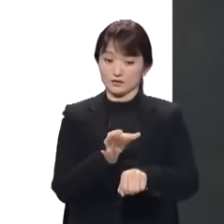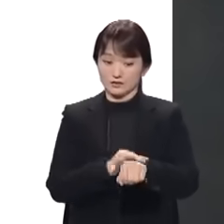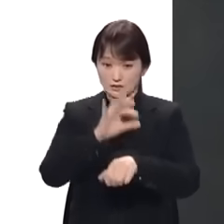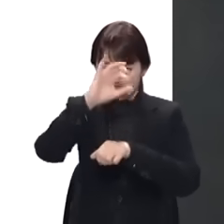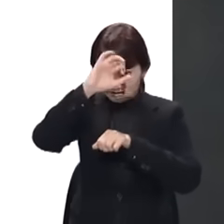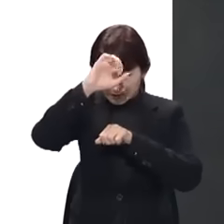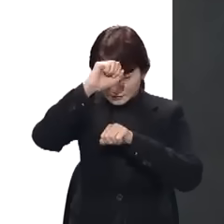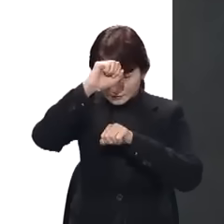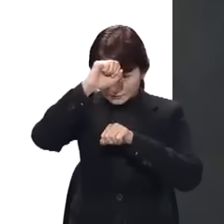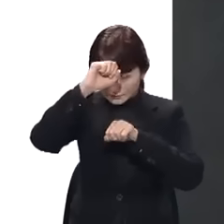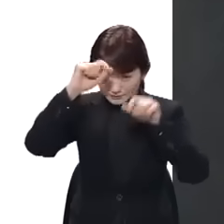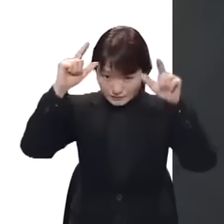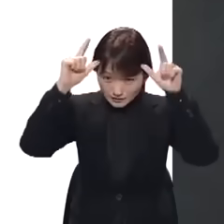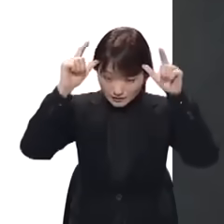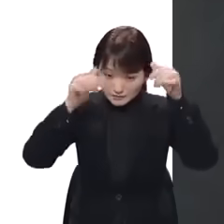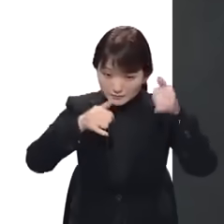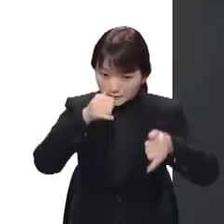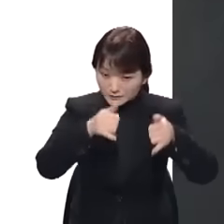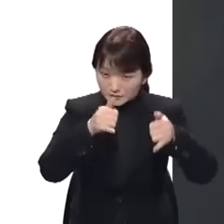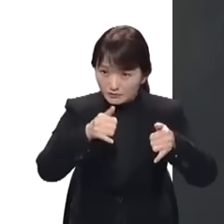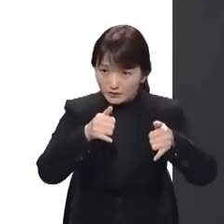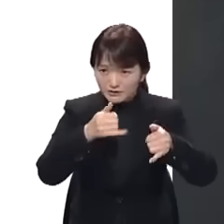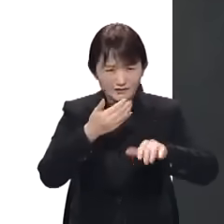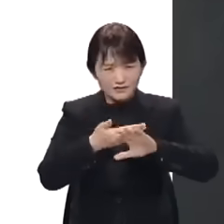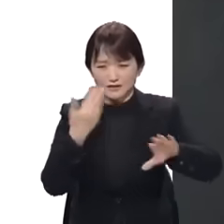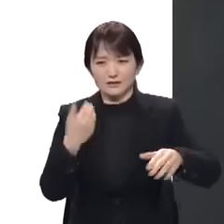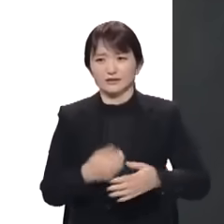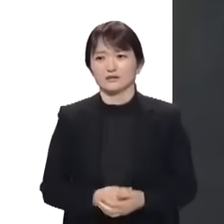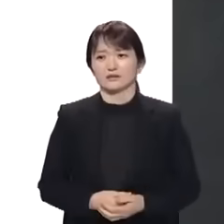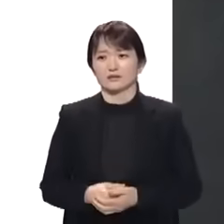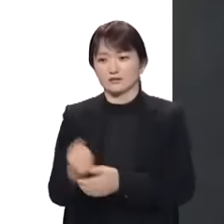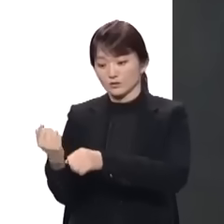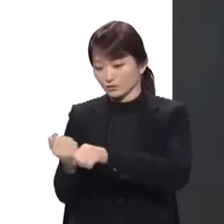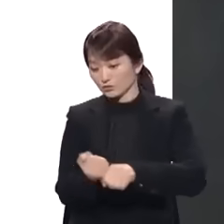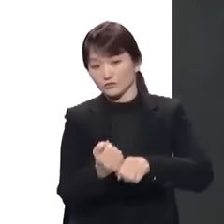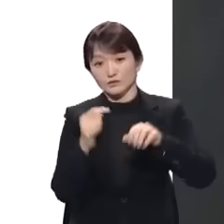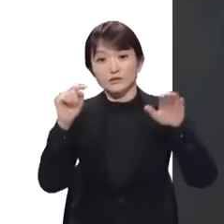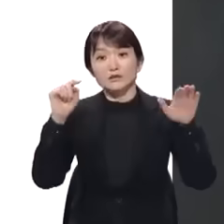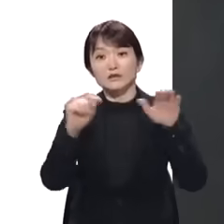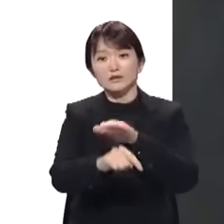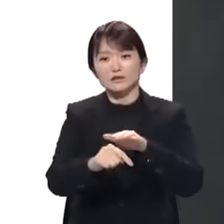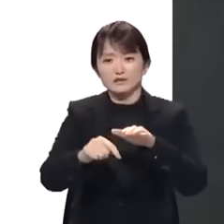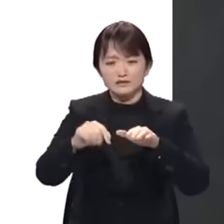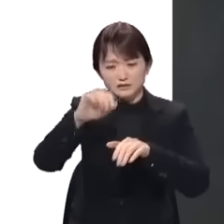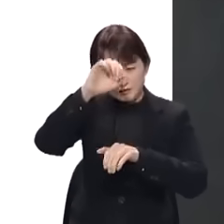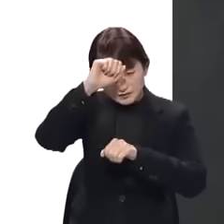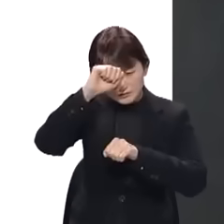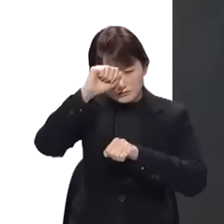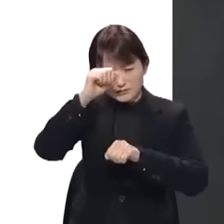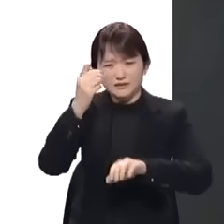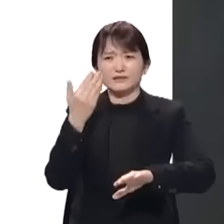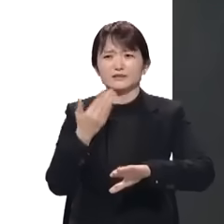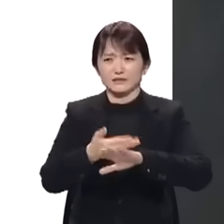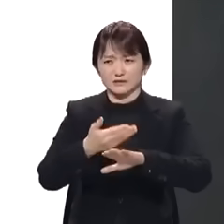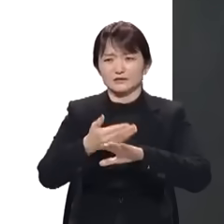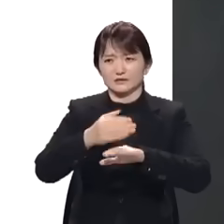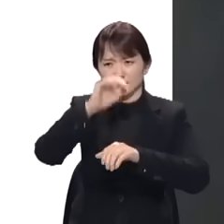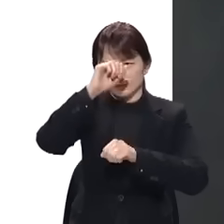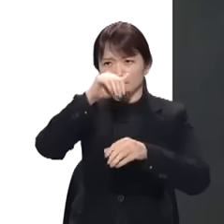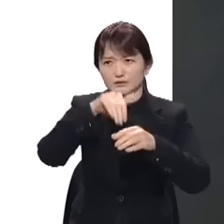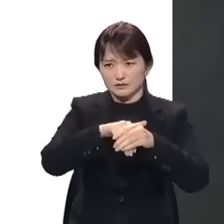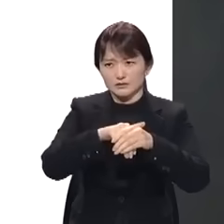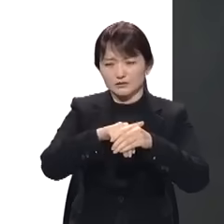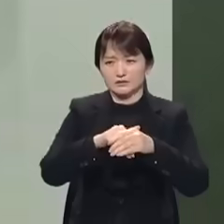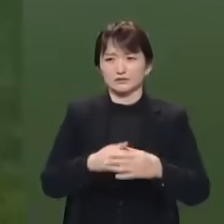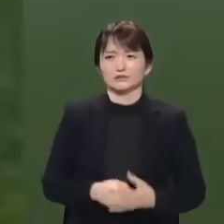신발이 다 달라요. 그러니까 골프 치러 나갈 때마다, 필드 나갈 때마다 매번 다른 옷과 신발을 신고 나서 그 영상을